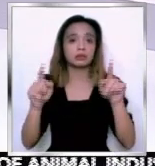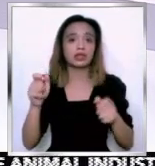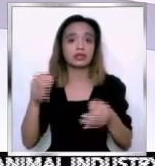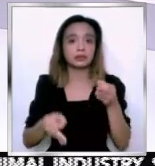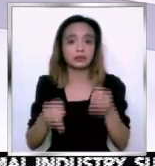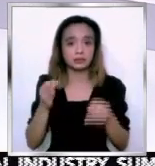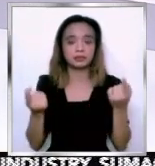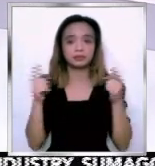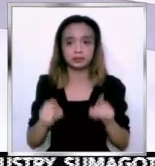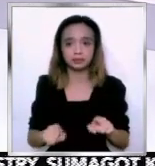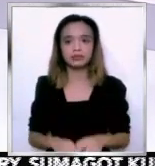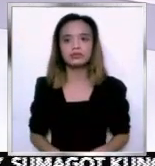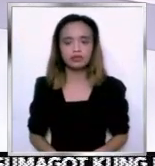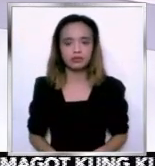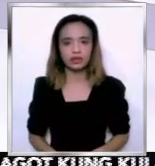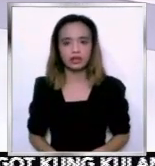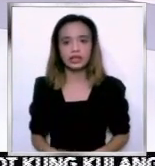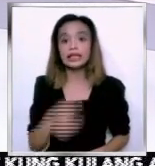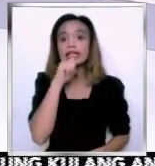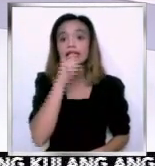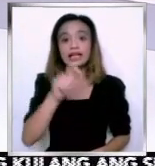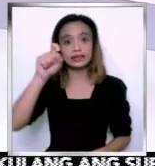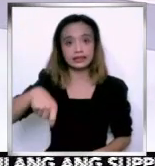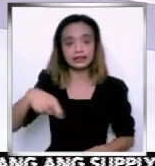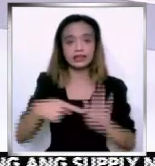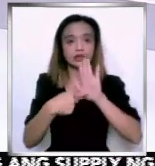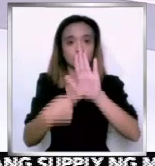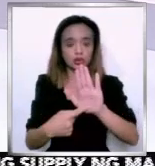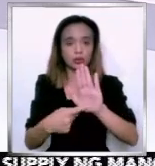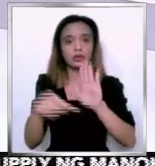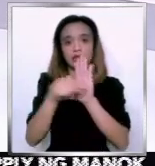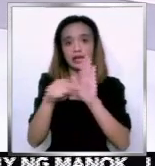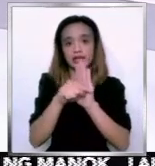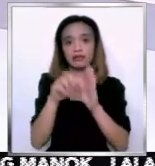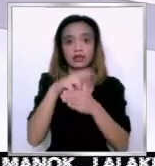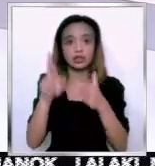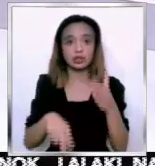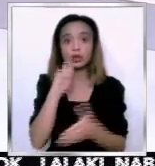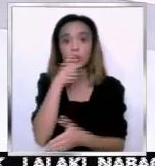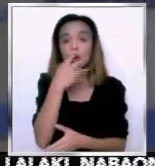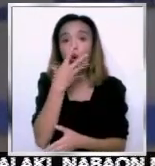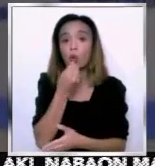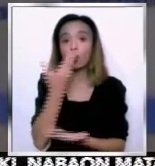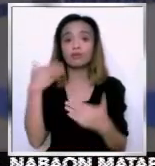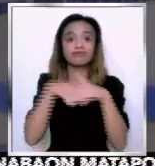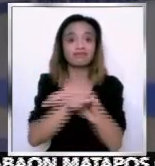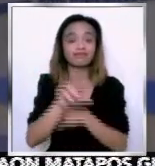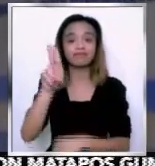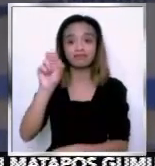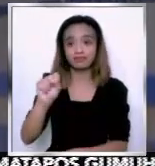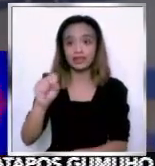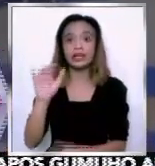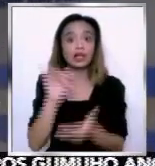Hindi na po kailangan magpakita ng mga negative COVID test result ang mga nasa flight papasok na Amerika. Ang utos po na yan ay inilabas ng U.S.